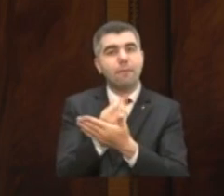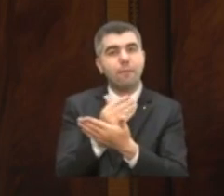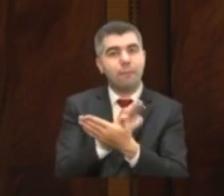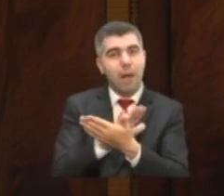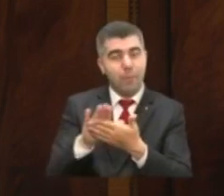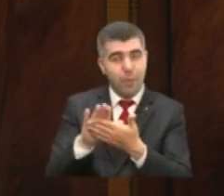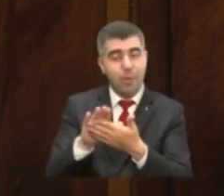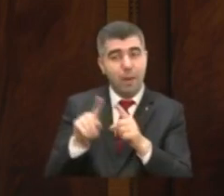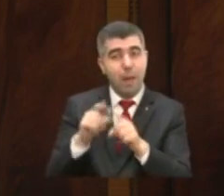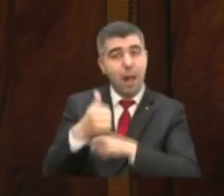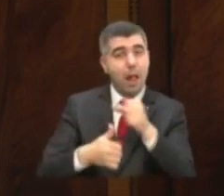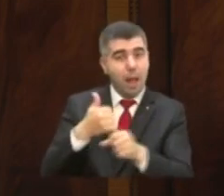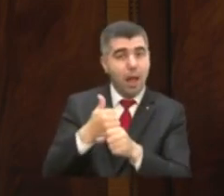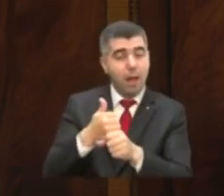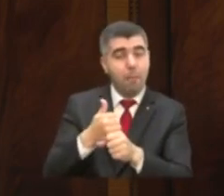السنة اعتمادة مالية مهمة